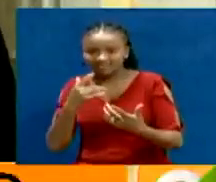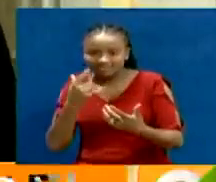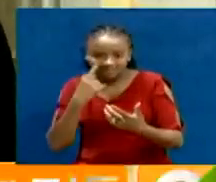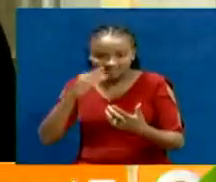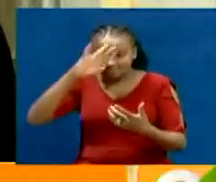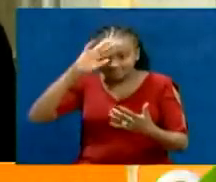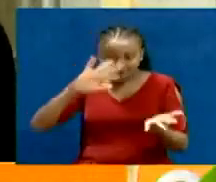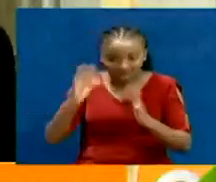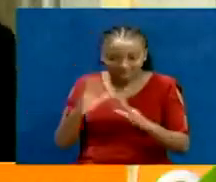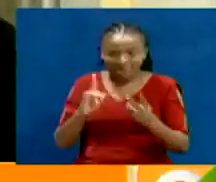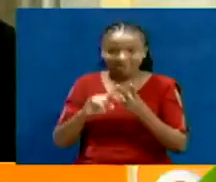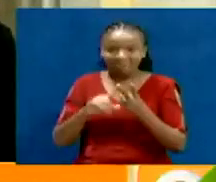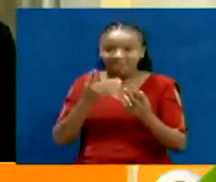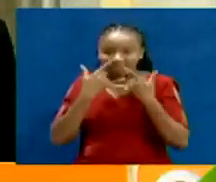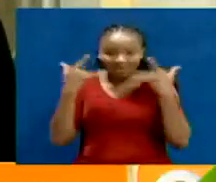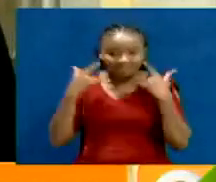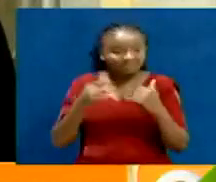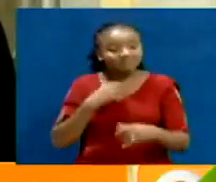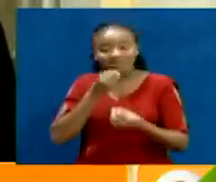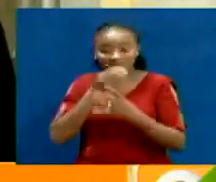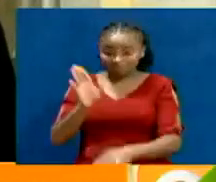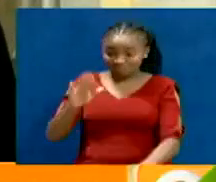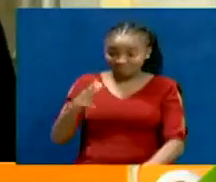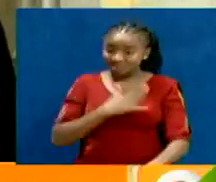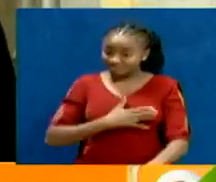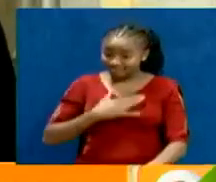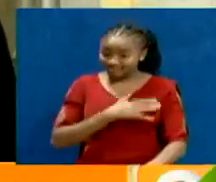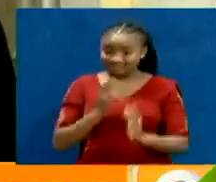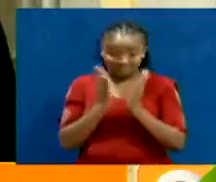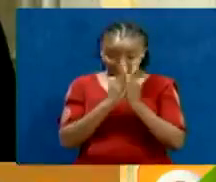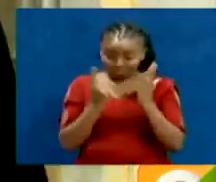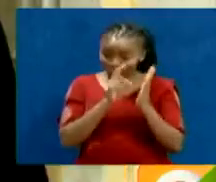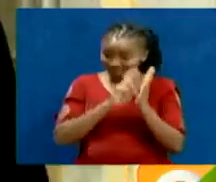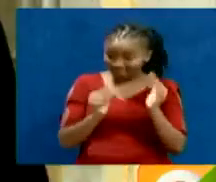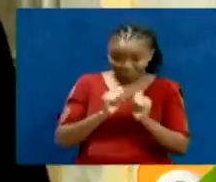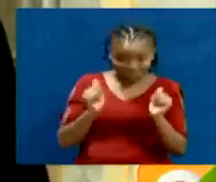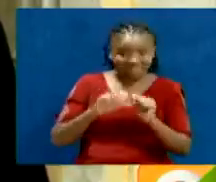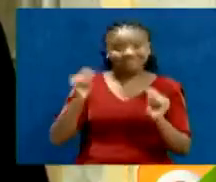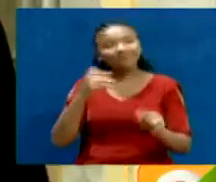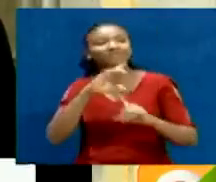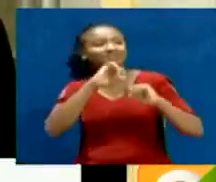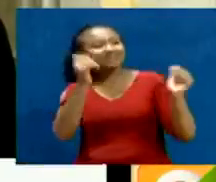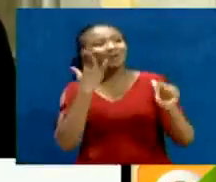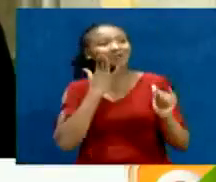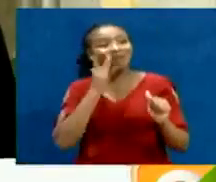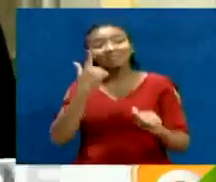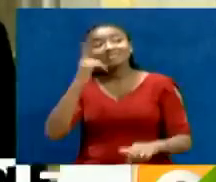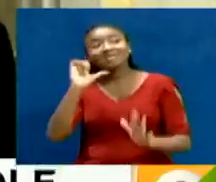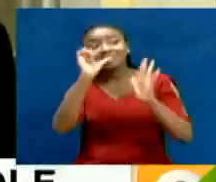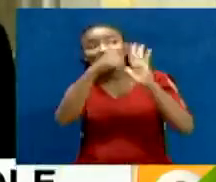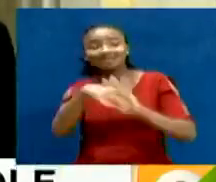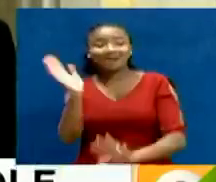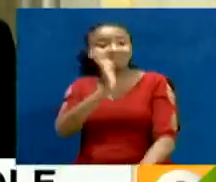Nikamuingiza, akaingia, nikamwambia mam, usome vizuri. Akaniambia sawa mam, tuonane